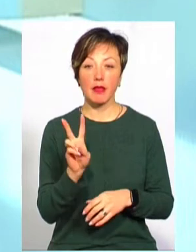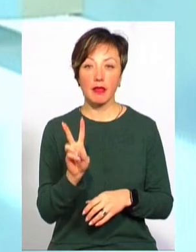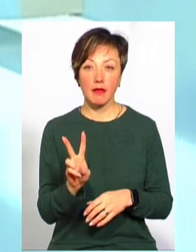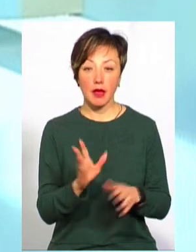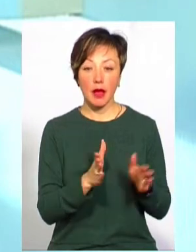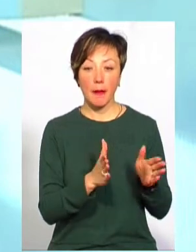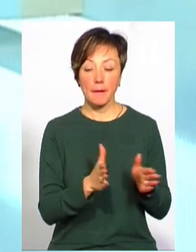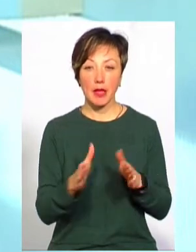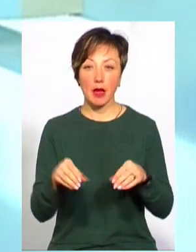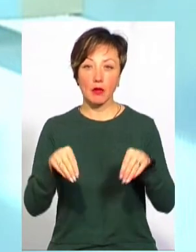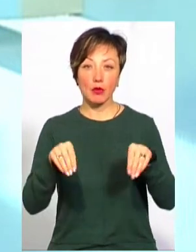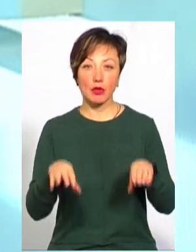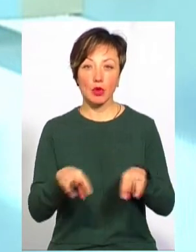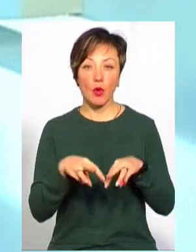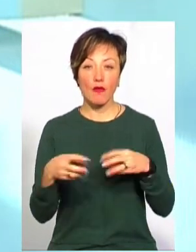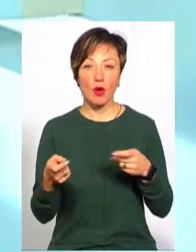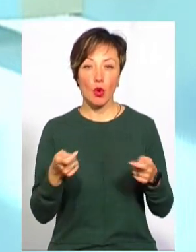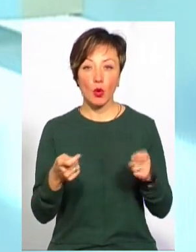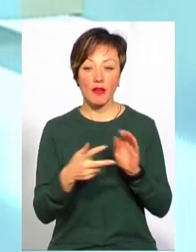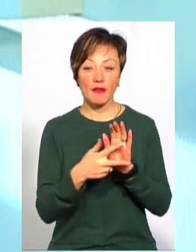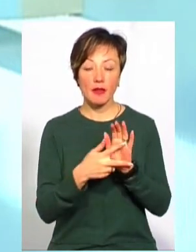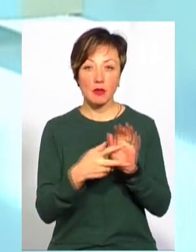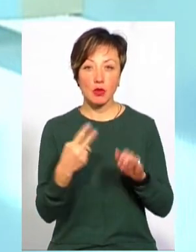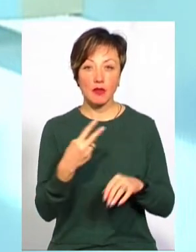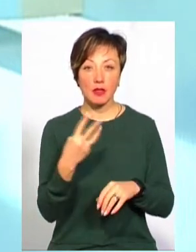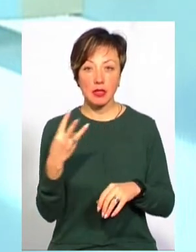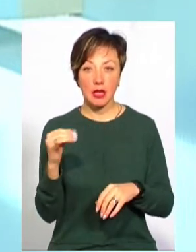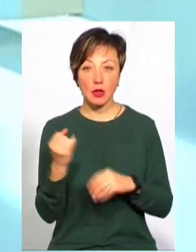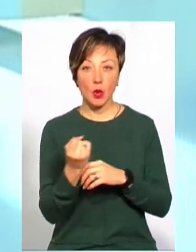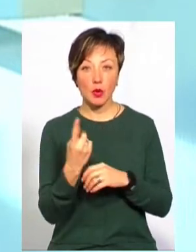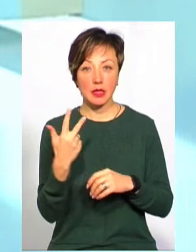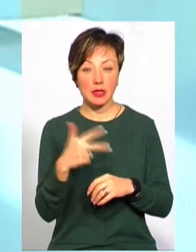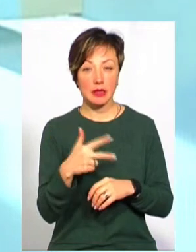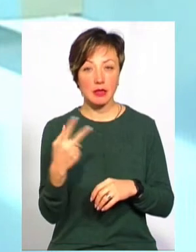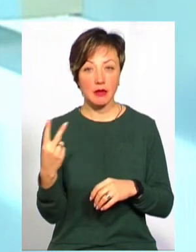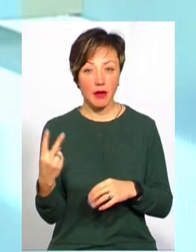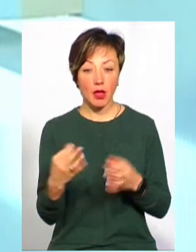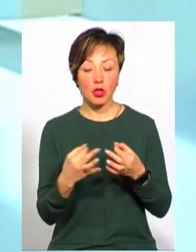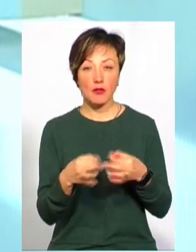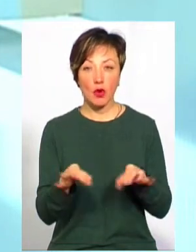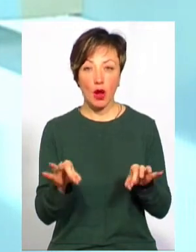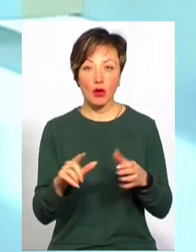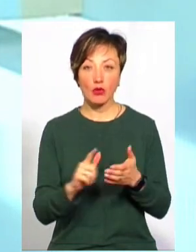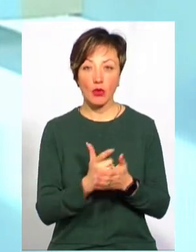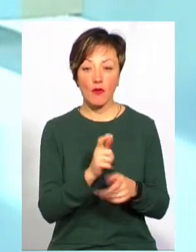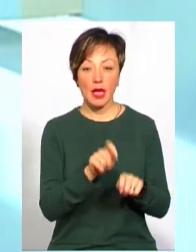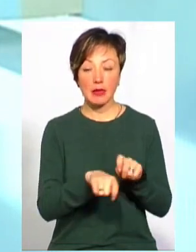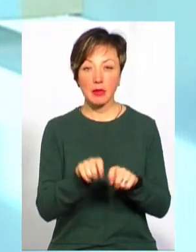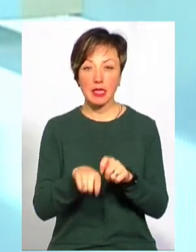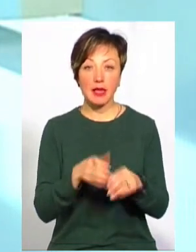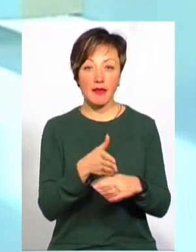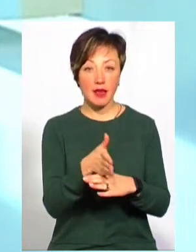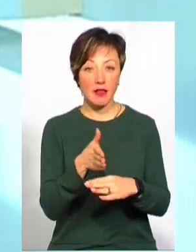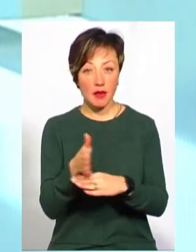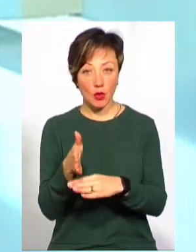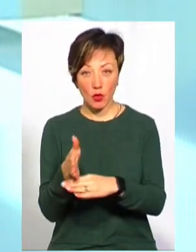підряд постанови урядом, це 823 і 1132, котрі дозволяють знову інспекційні